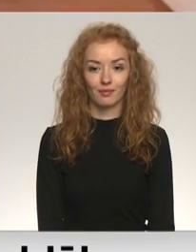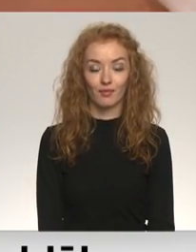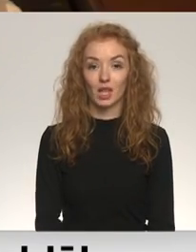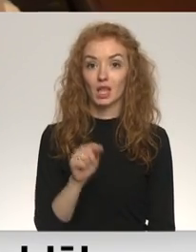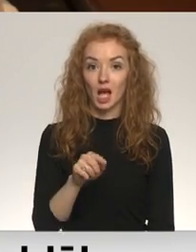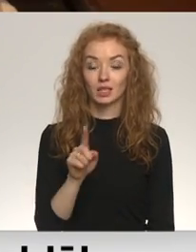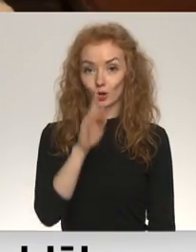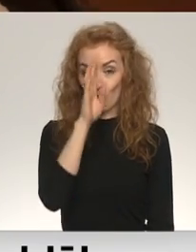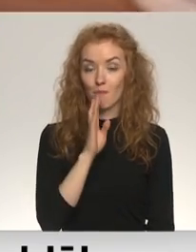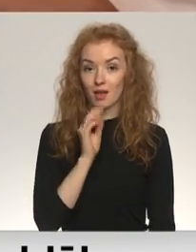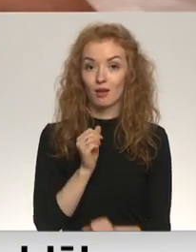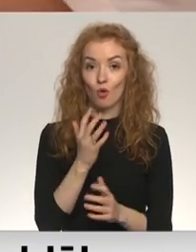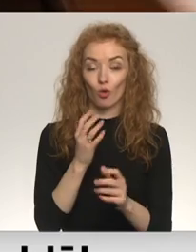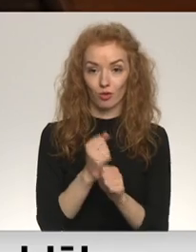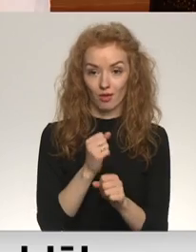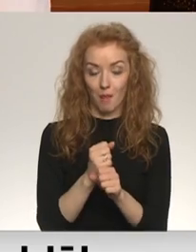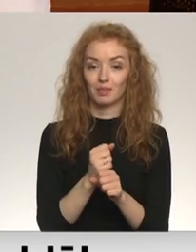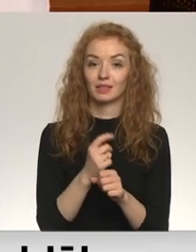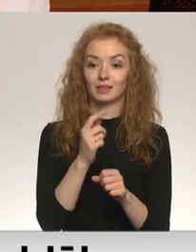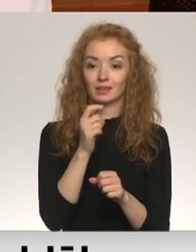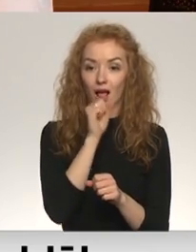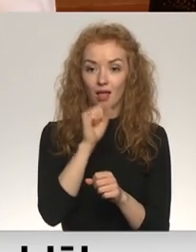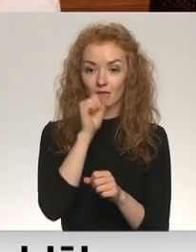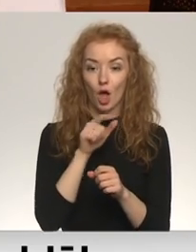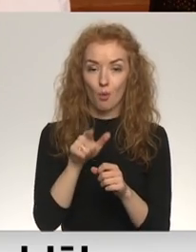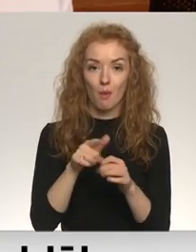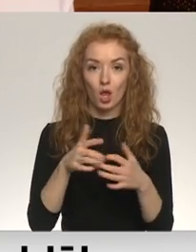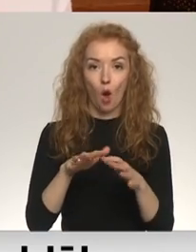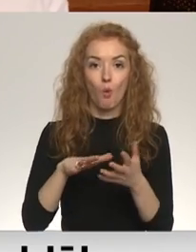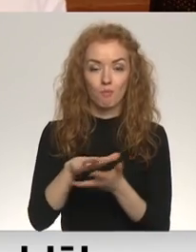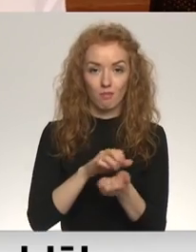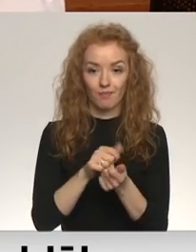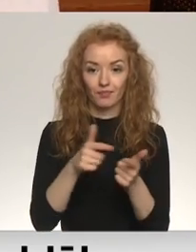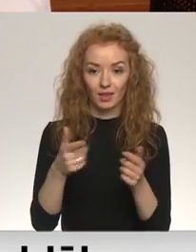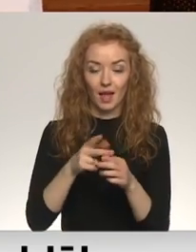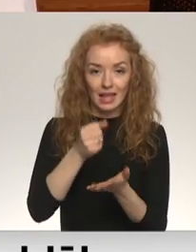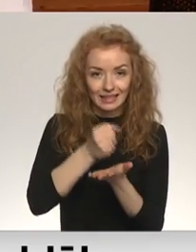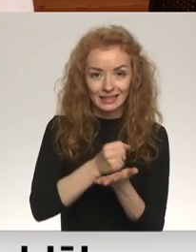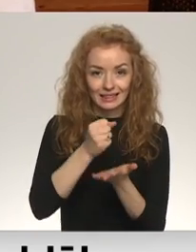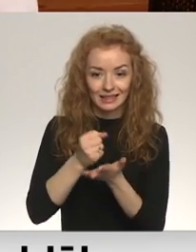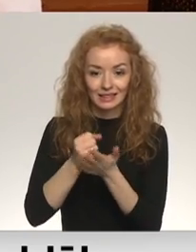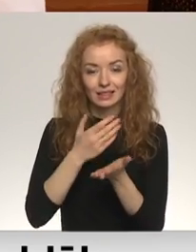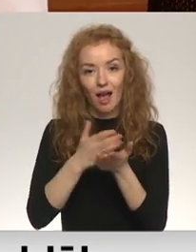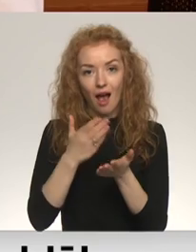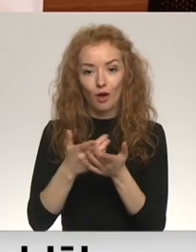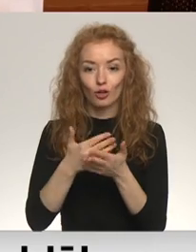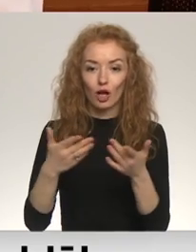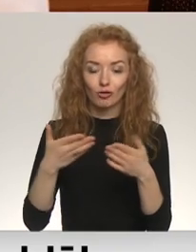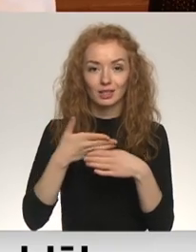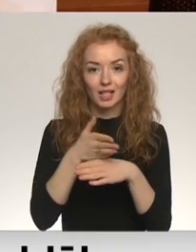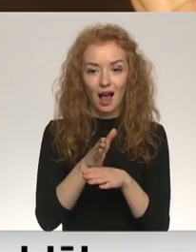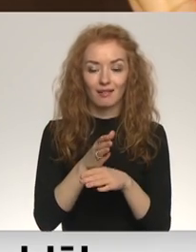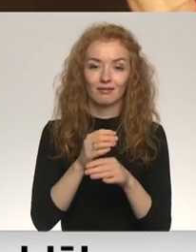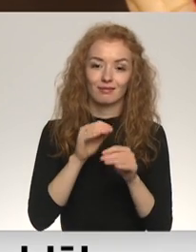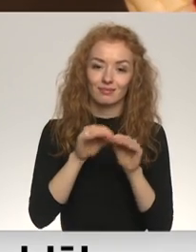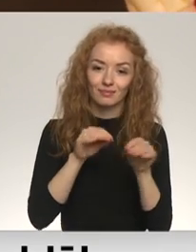darbs. Saldējuma masa jau sagatavota uz plātnes izspiesta nelielos gabaliņos, uz kuriem tiek sakārtoti dažādi sagriezti augļi vai